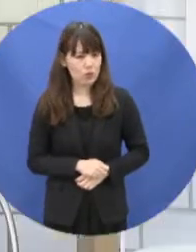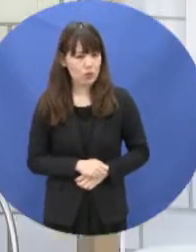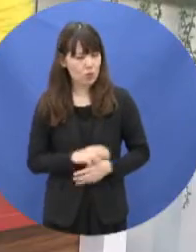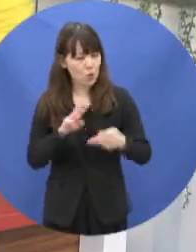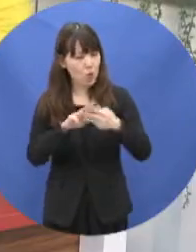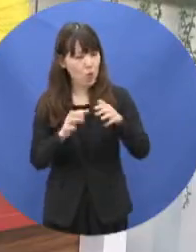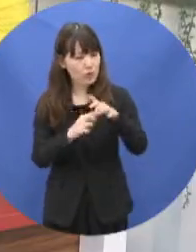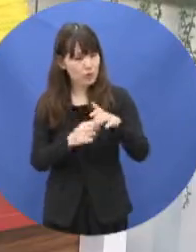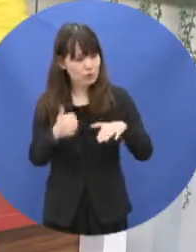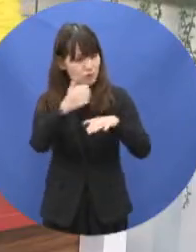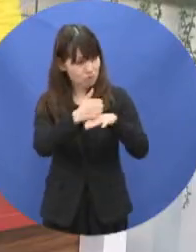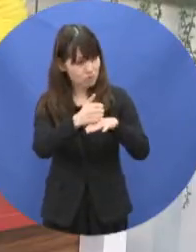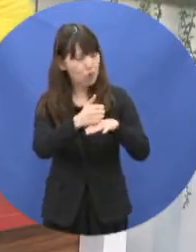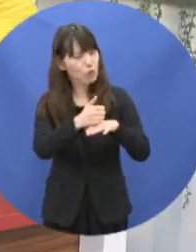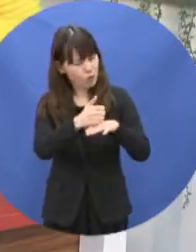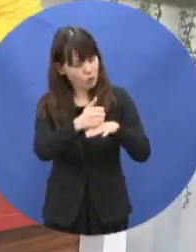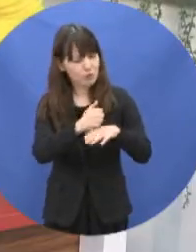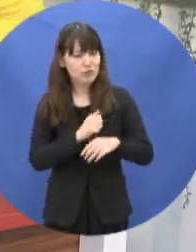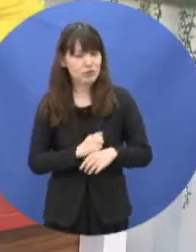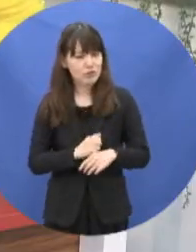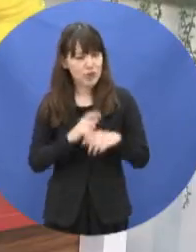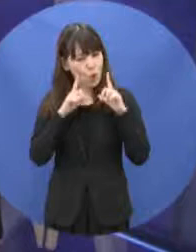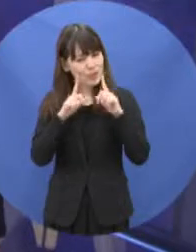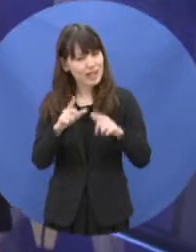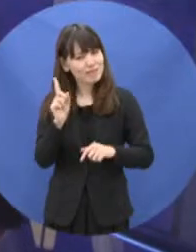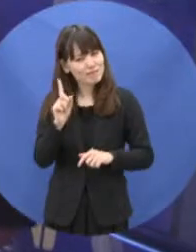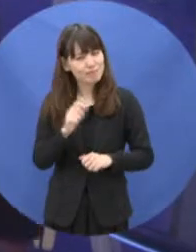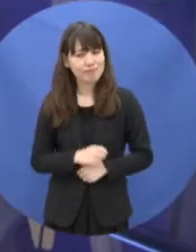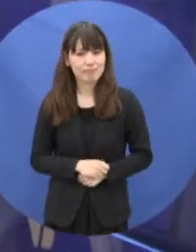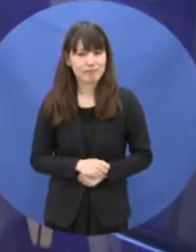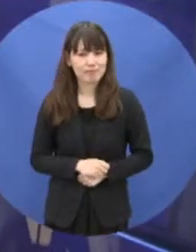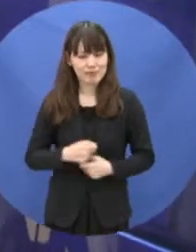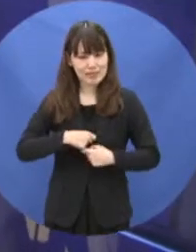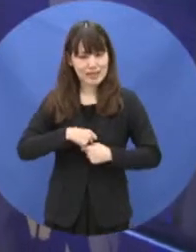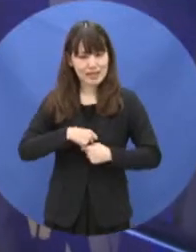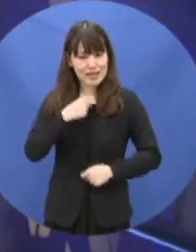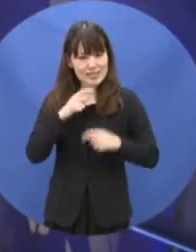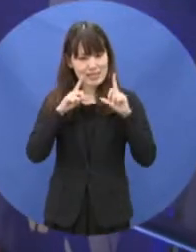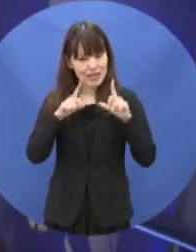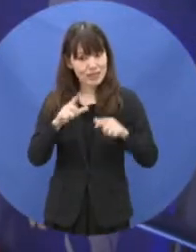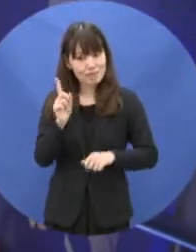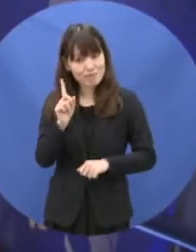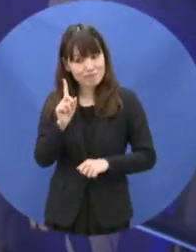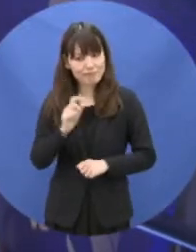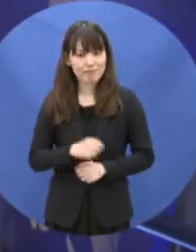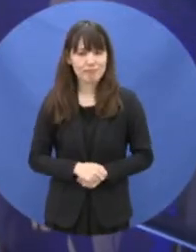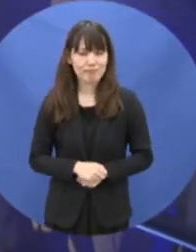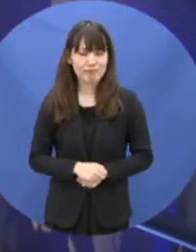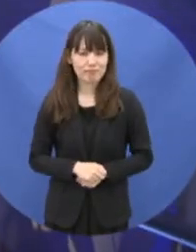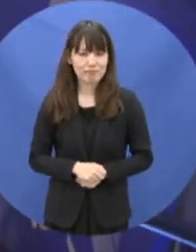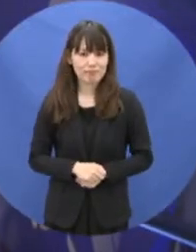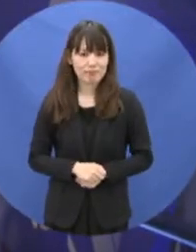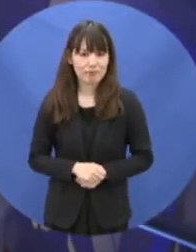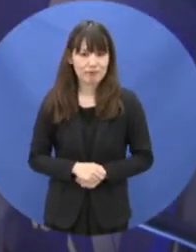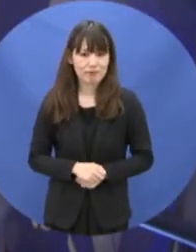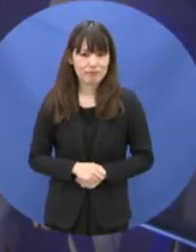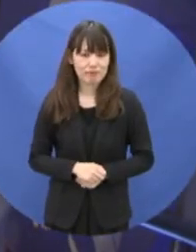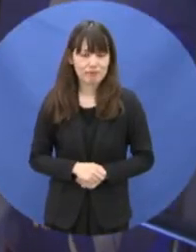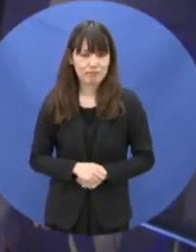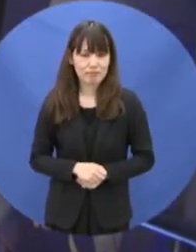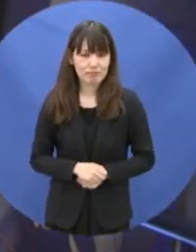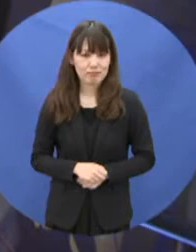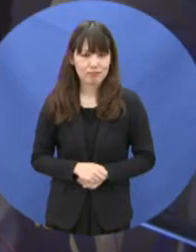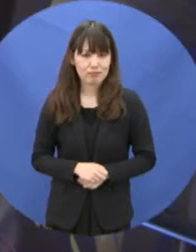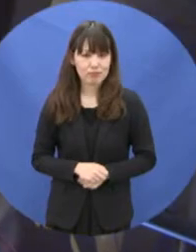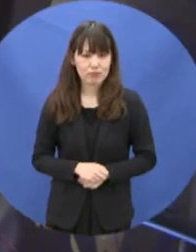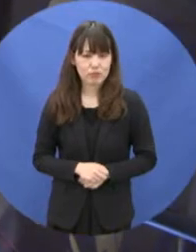ると、はい、果たして答えは何でしょうか？ では早乙女さん正解をお願いします。 はい、正解